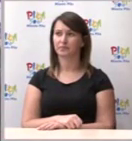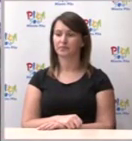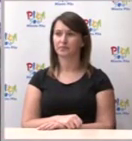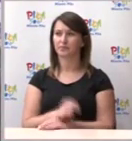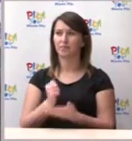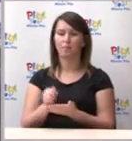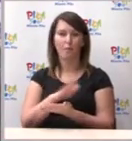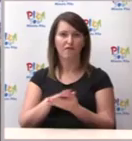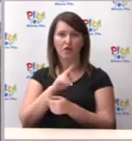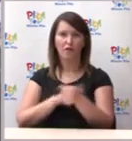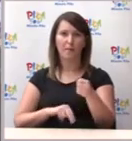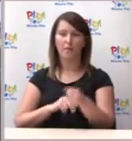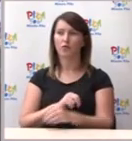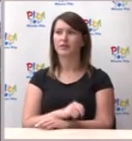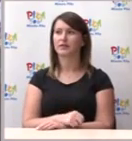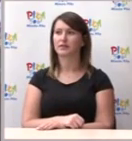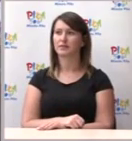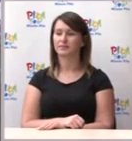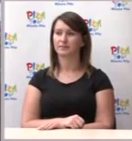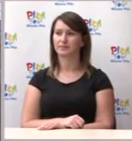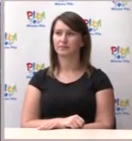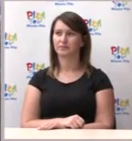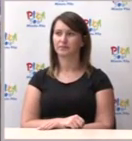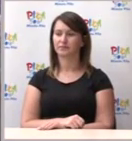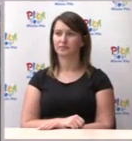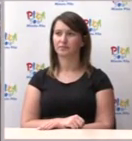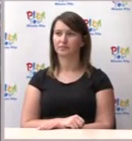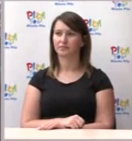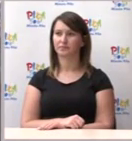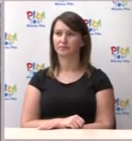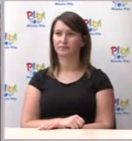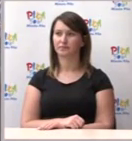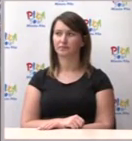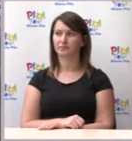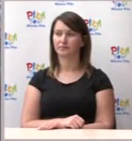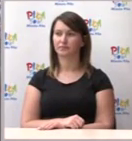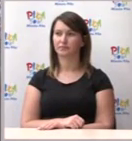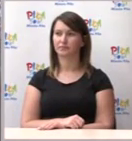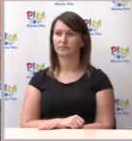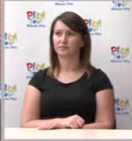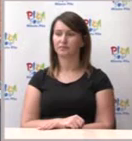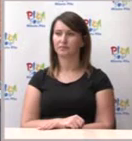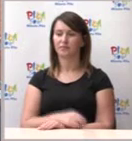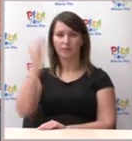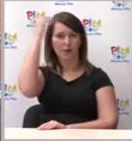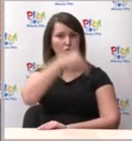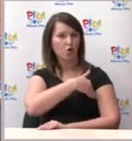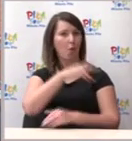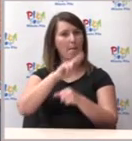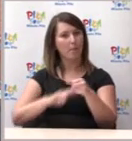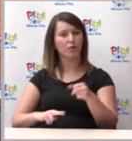Powiatowej Policji, bo w tej chwili mamy współpracę z Komendą Powiatową Policji, Szkołą Policji i innym służbom,